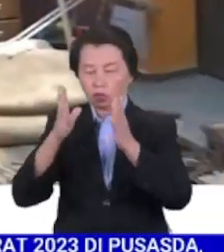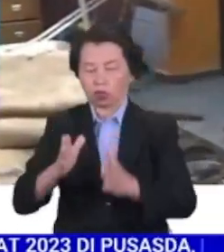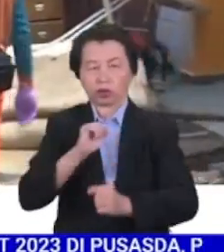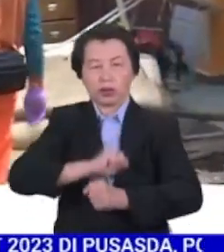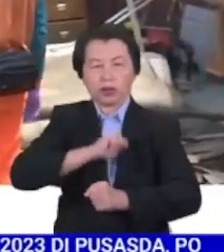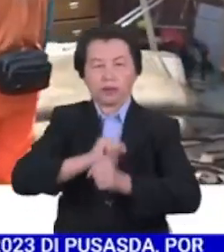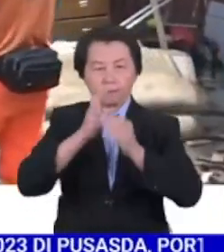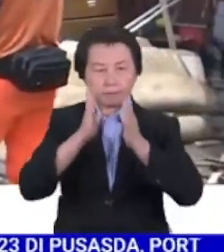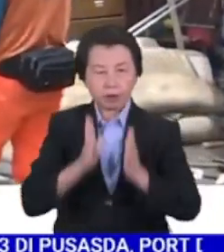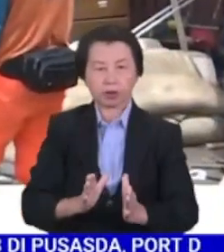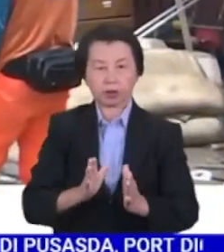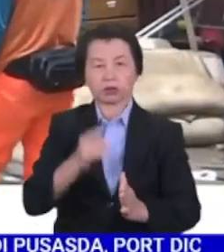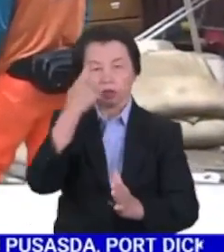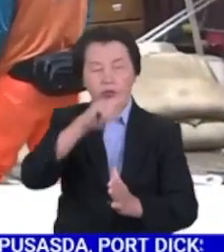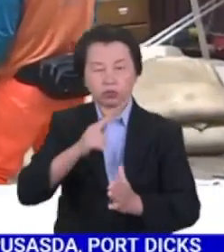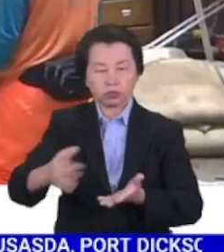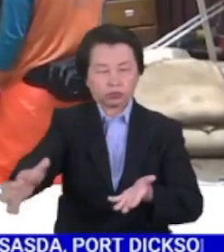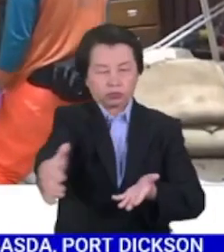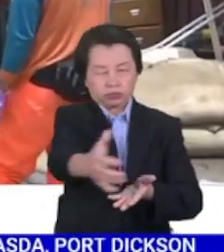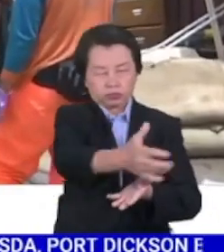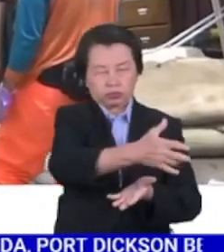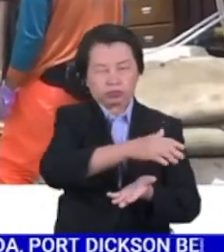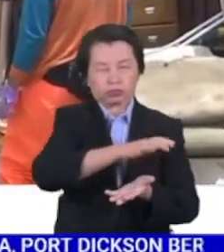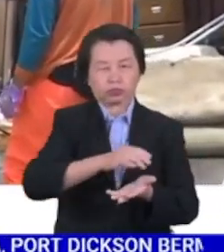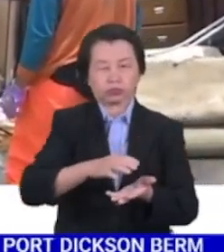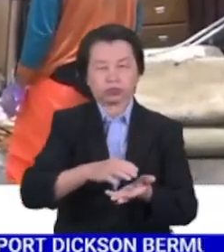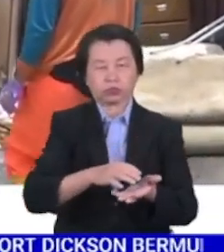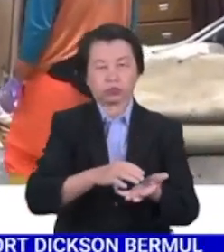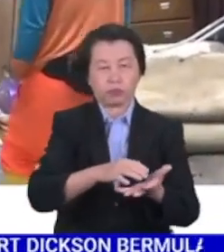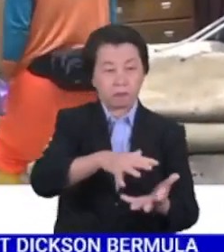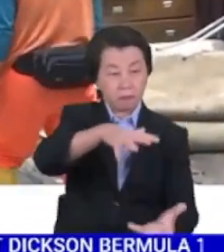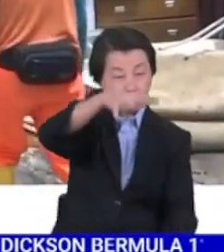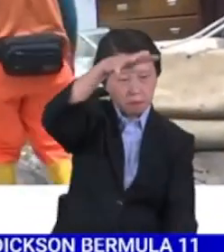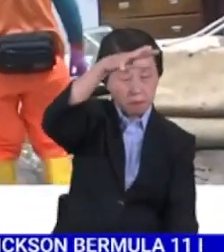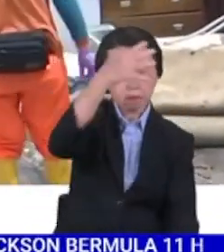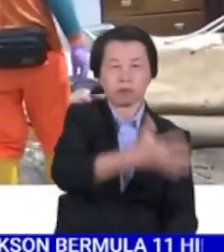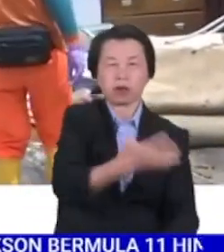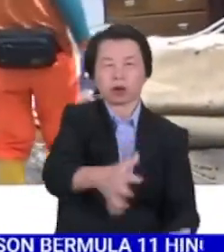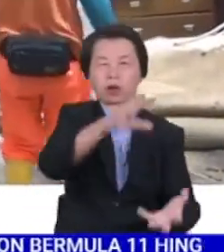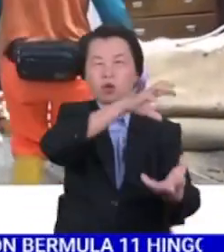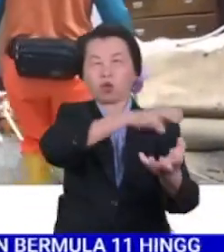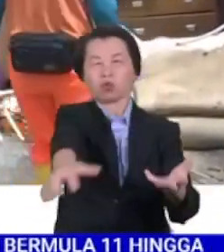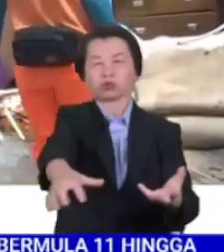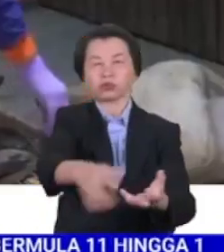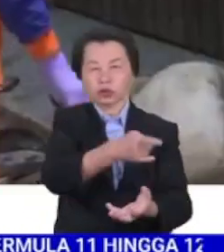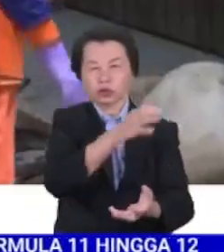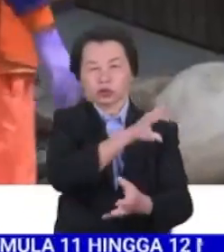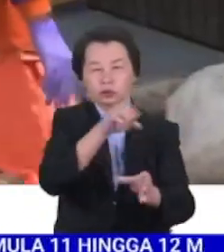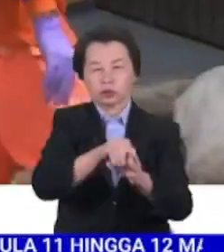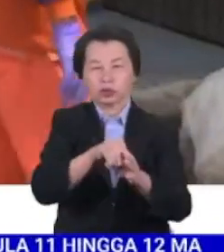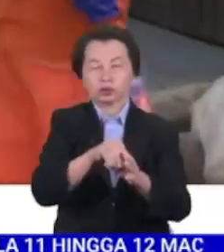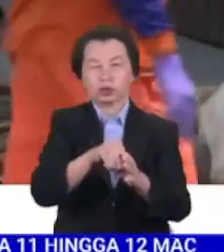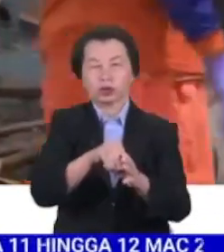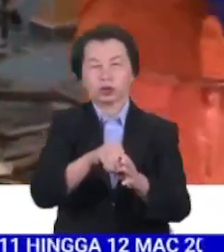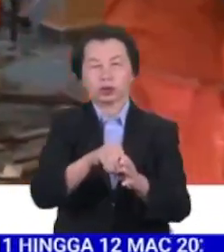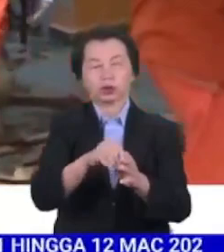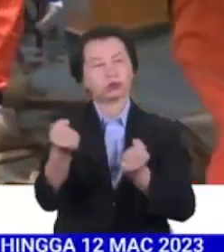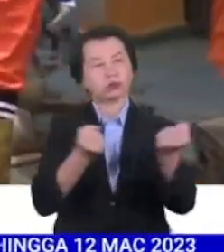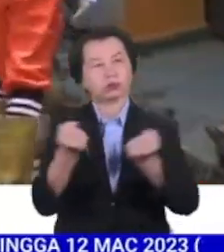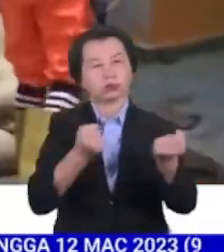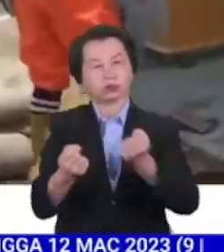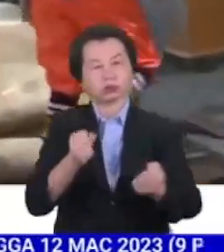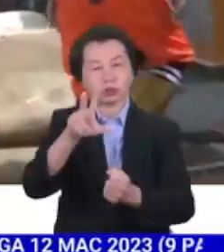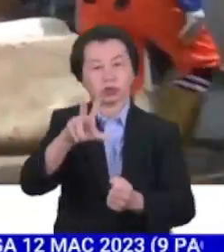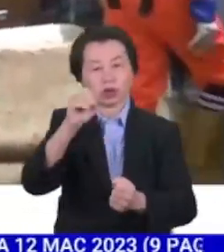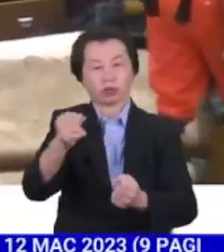pekerja kita bagi mengutip sisa-sisa pukal sisa banjir itu tadi, dan juga melibatkan jentera sebanyak